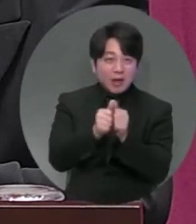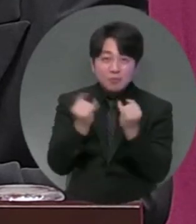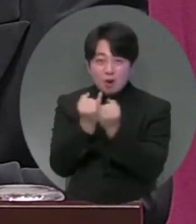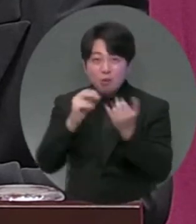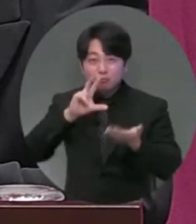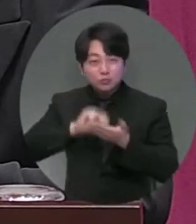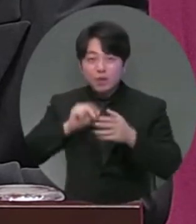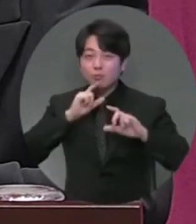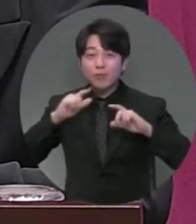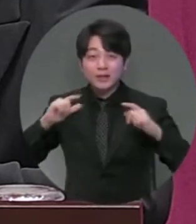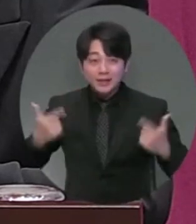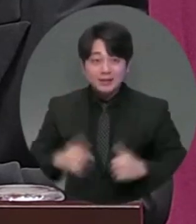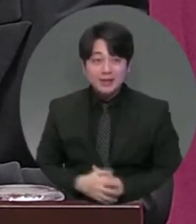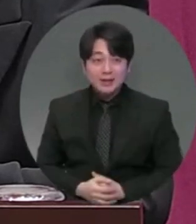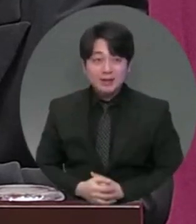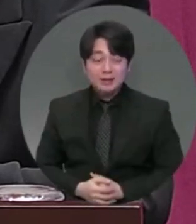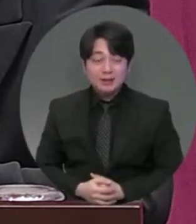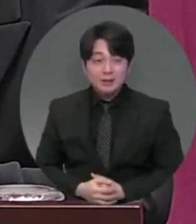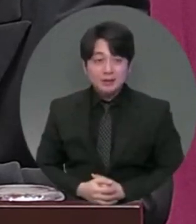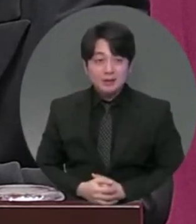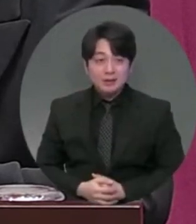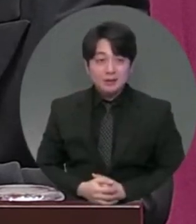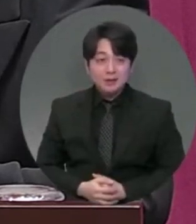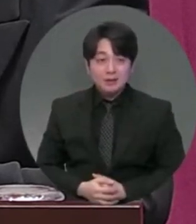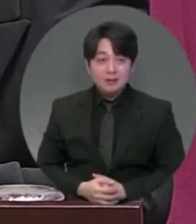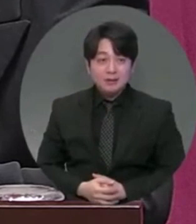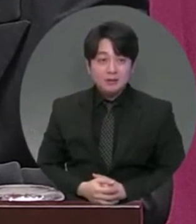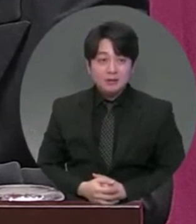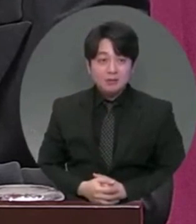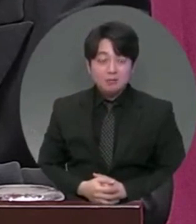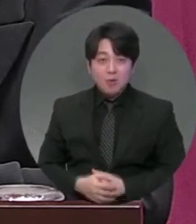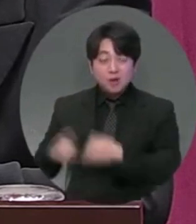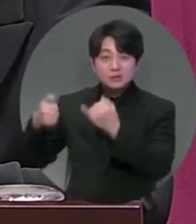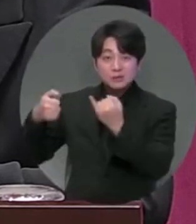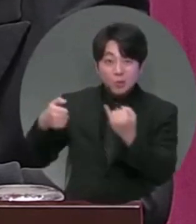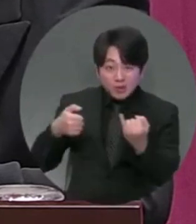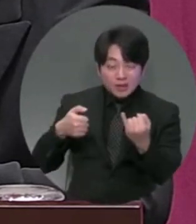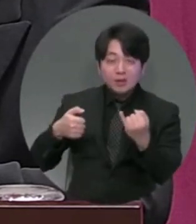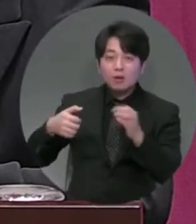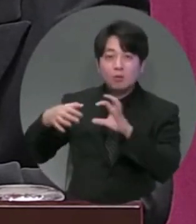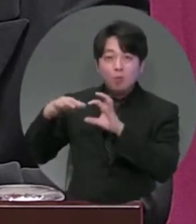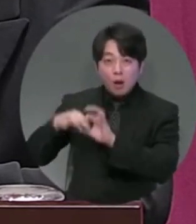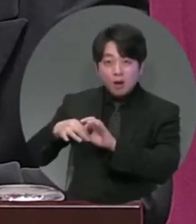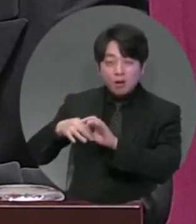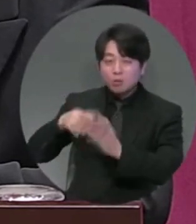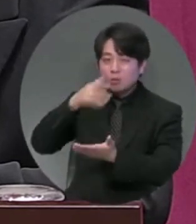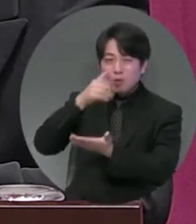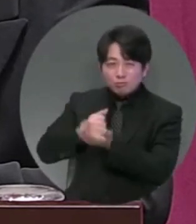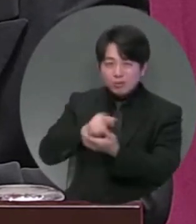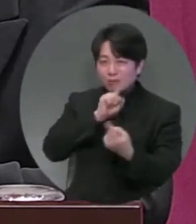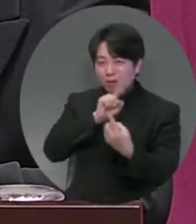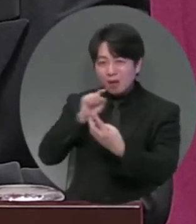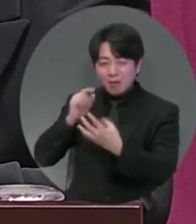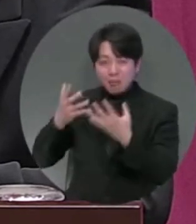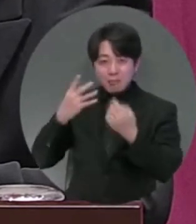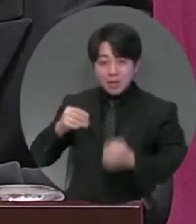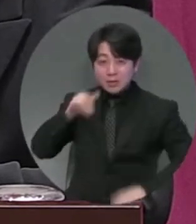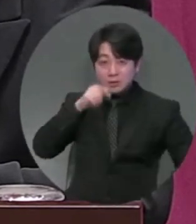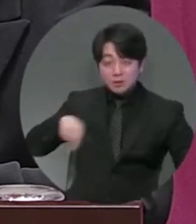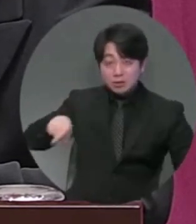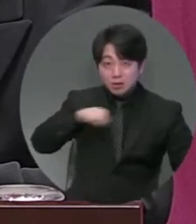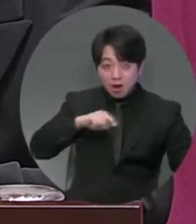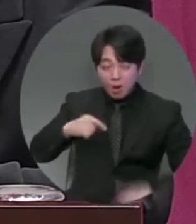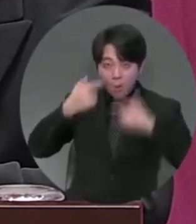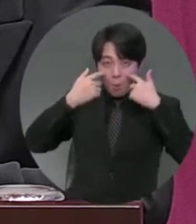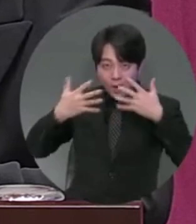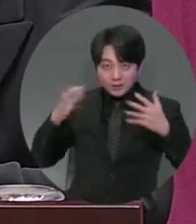아닙니다만 우연찮게도 그 이후에 저도 스토킹 범죄의 피해자가 되기도 해봤고요 그 과정에서이 부분에 대해서 확실한